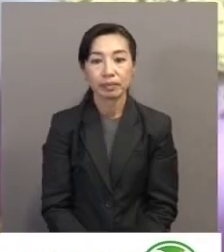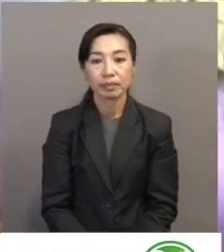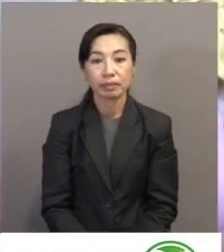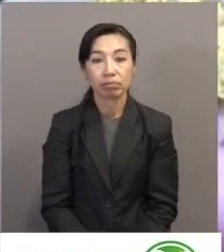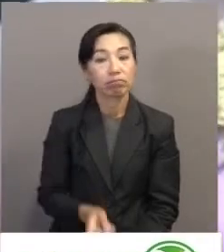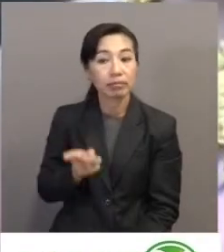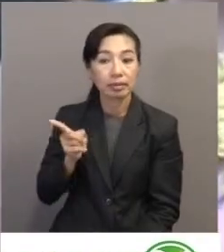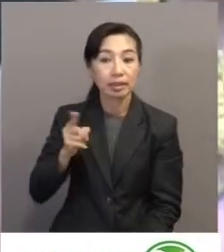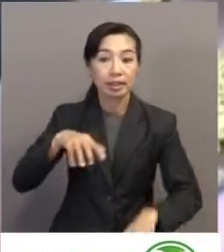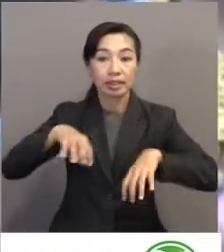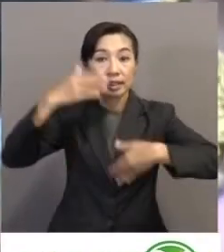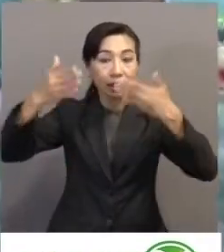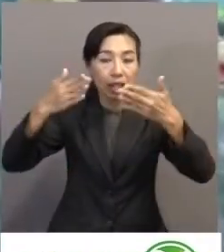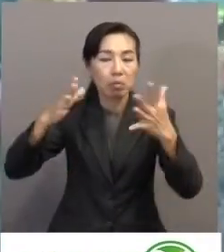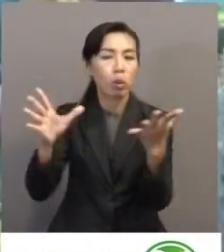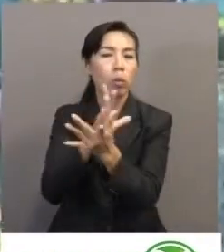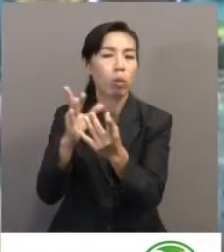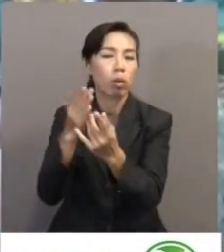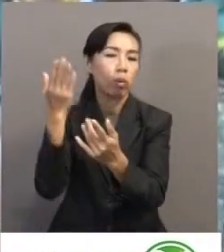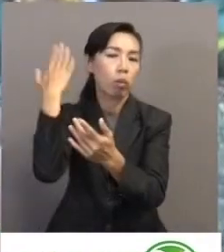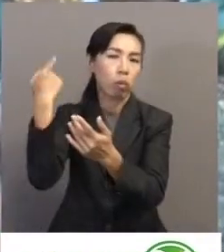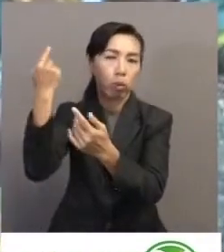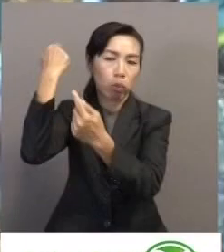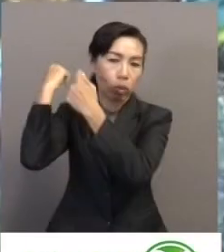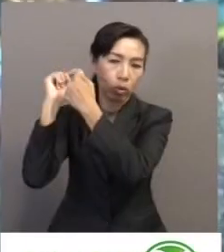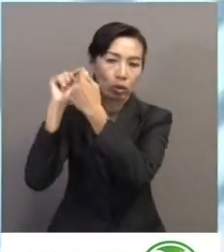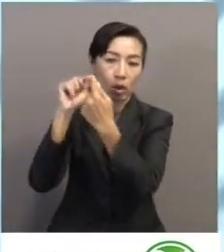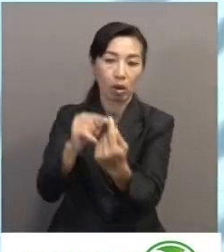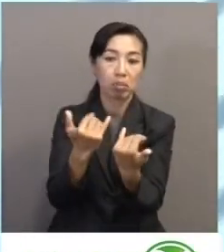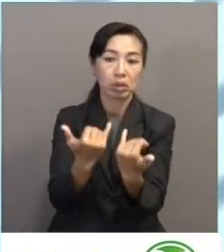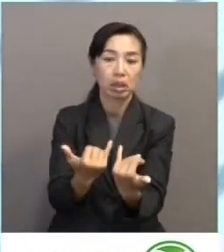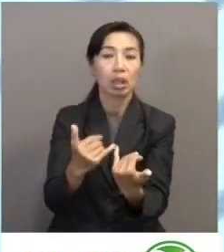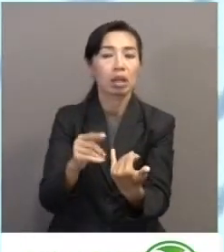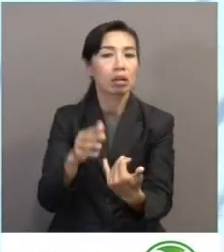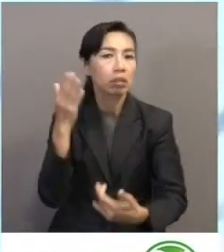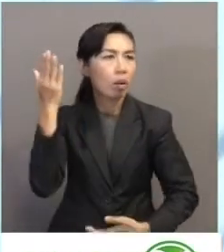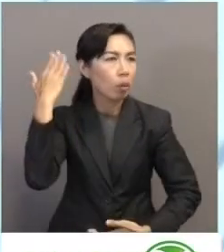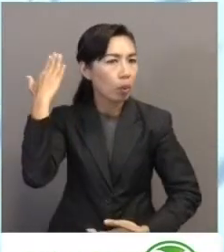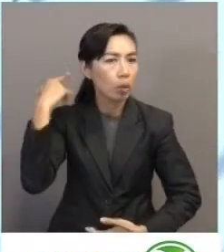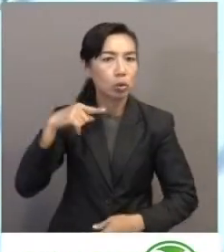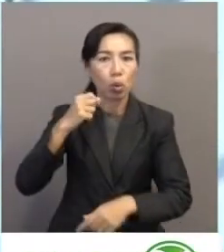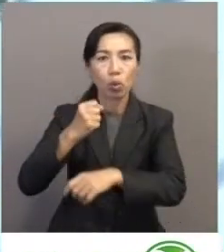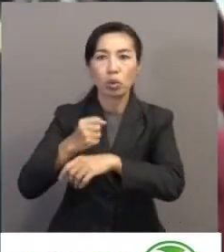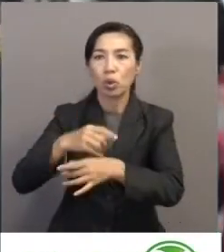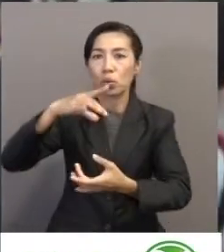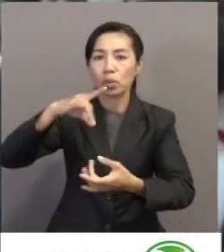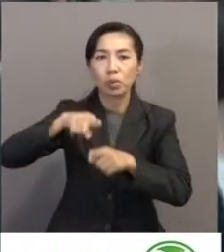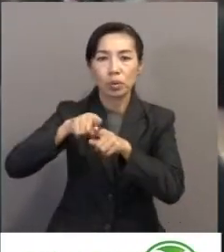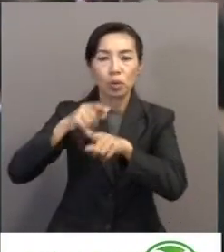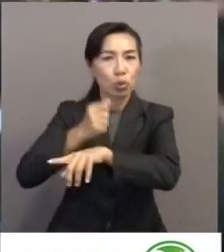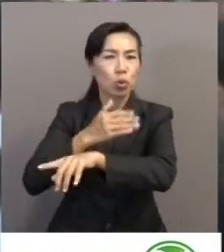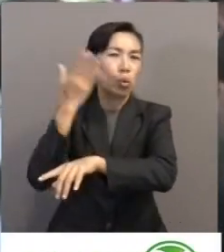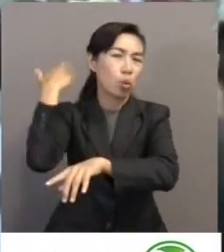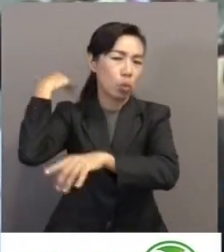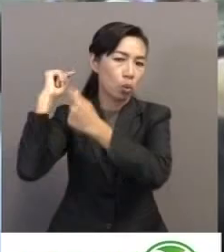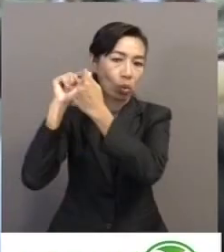างานนี้นอกจากจะเป็นประเพณีดั้งเดิมของชาวอำเภอพระพุทธบาทที่สืบทอดมาตั้งแต่สมัยกรุงศรีอยุธยาแล้วโดยมี